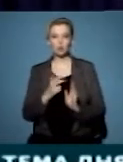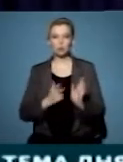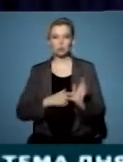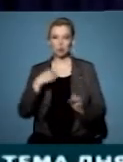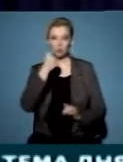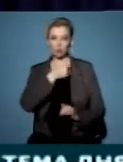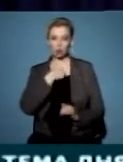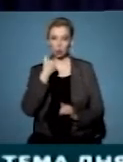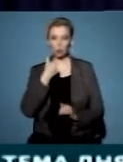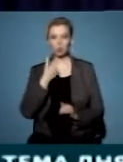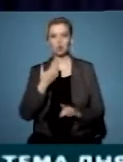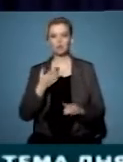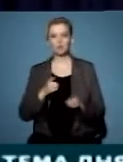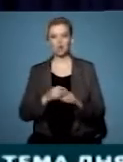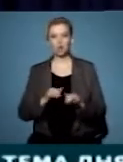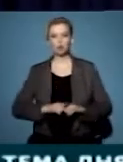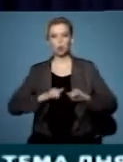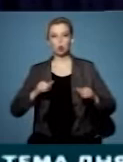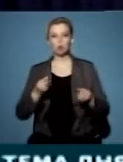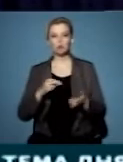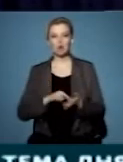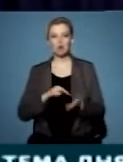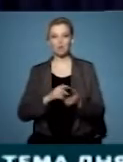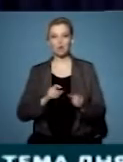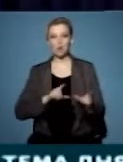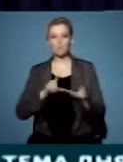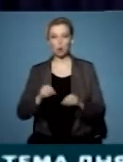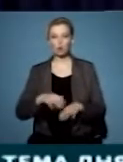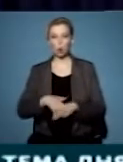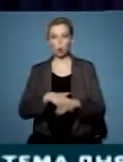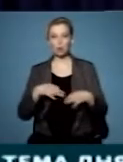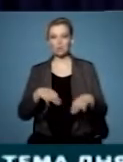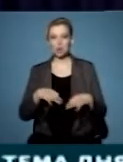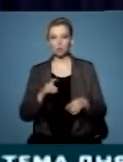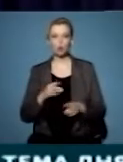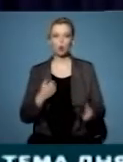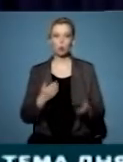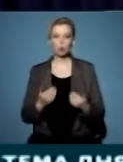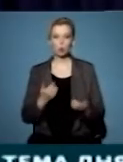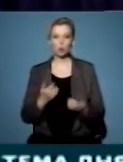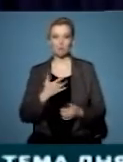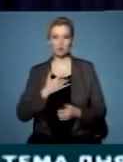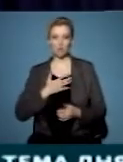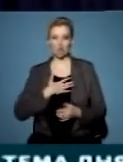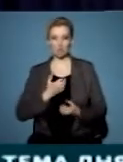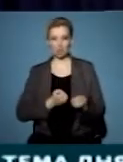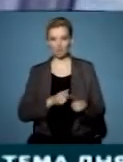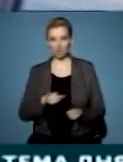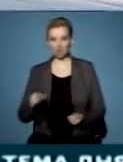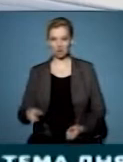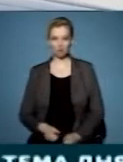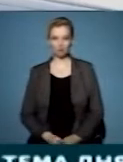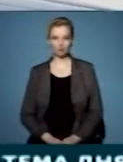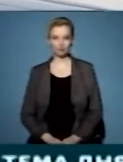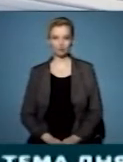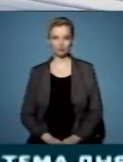2018 році все ж таки зростали тарифи на проїзд у громадському транспорті, що стосується приватних перевізників.